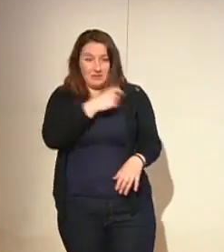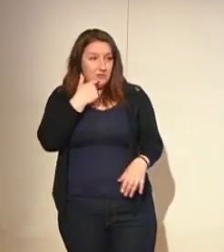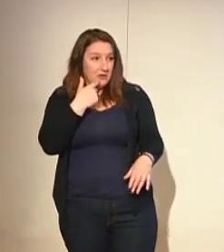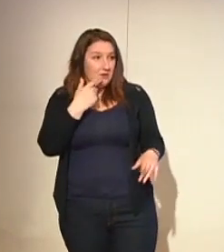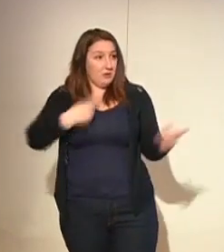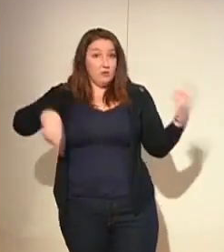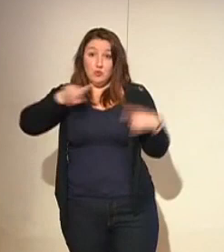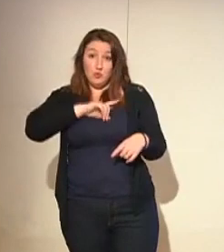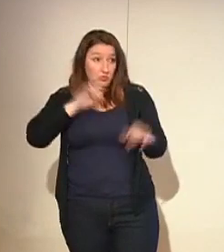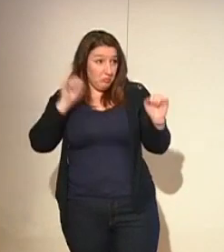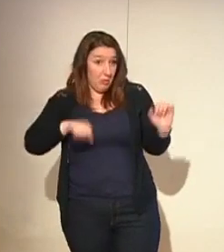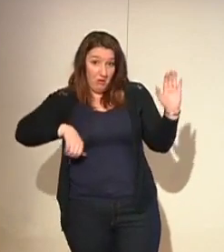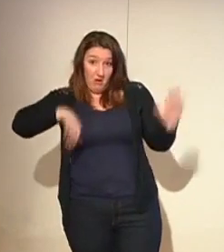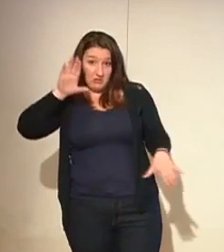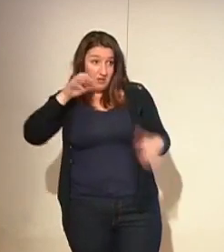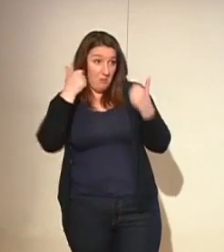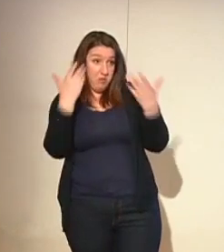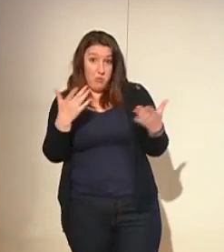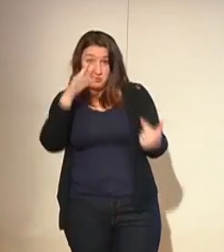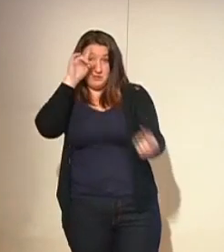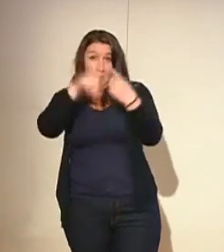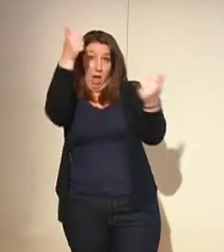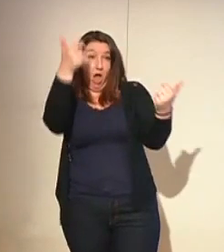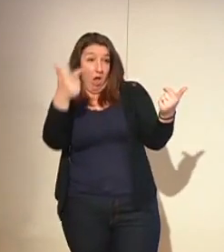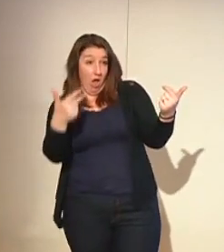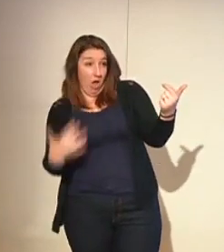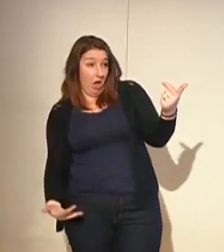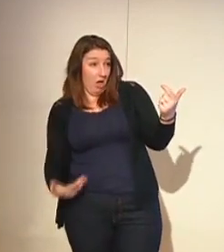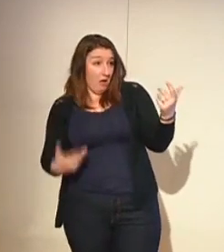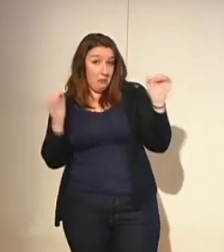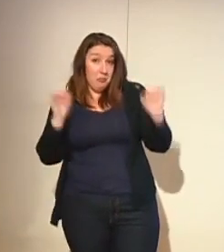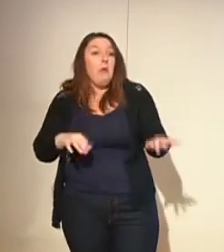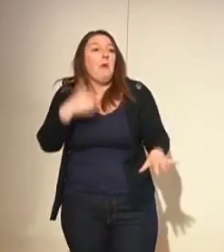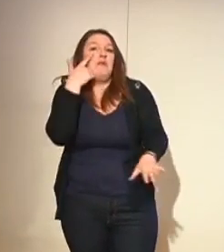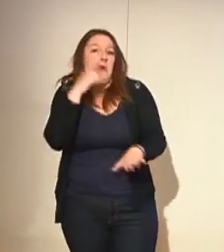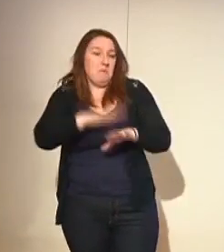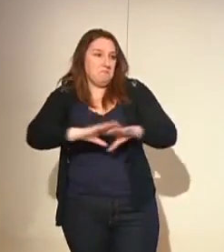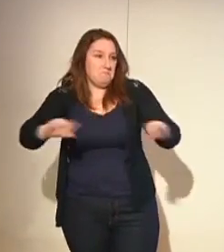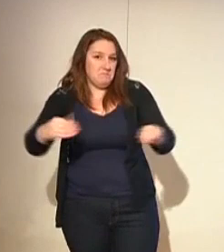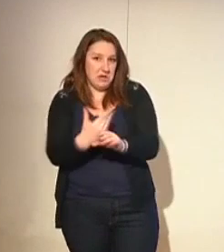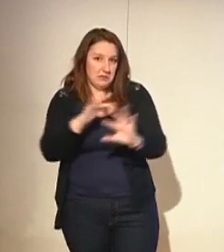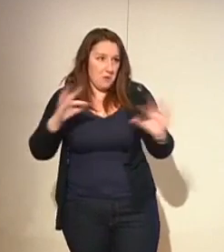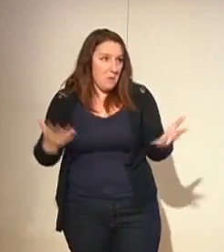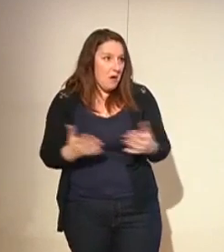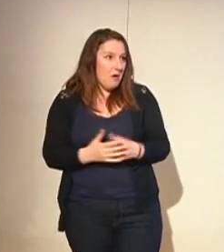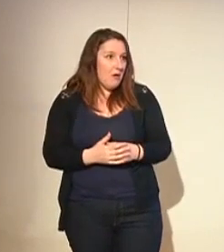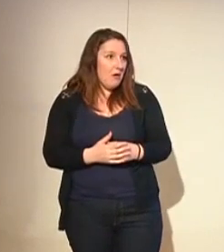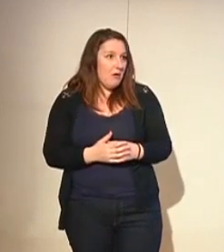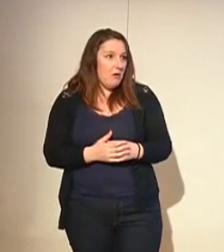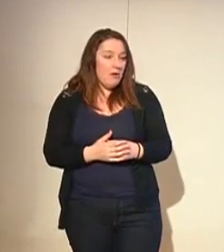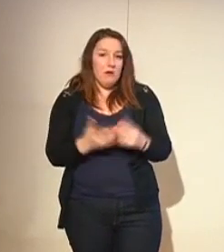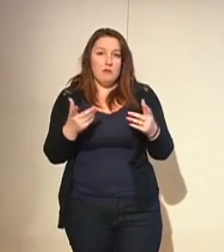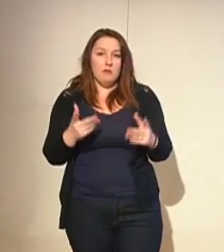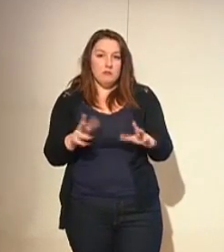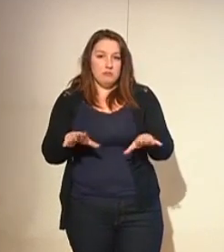tous présenter des candidats partout donc on va voir comment les choses se passent je veux savoir la l'interruption de séance